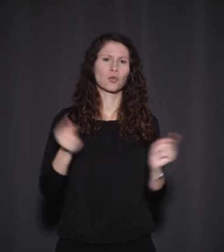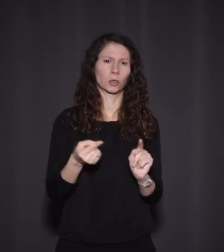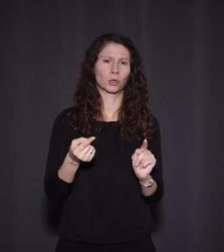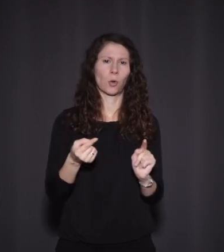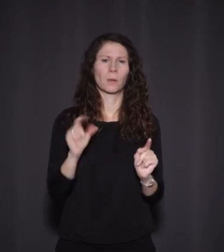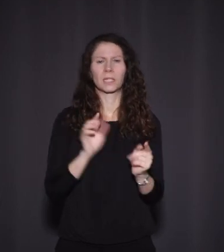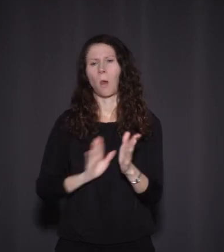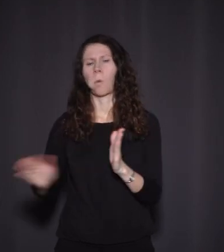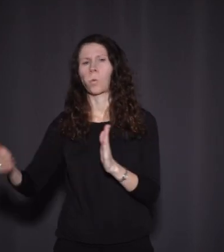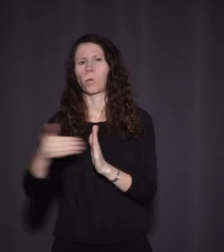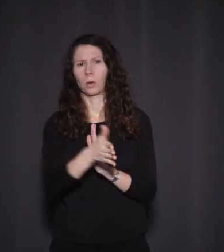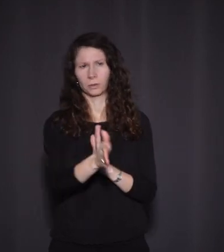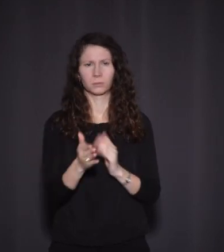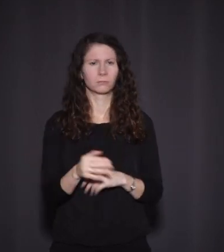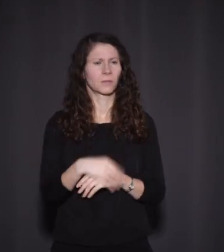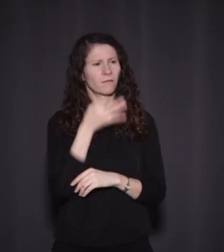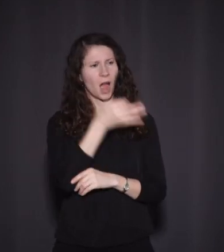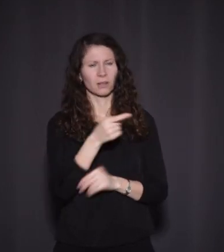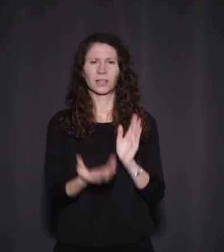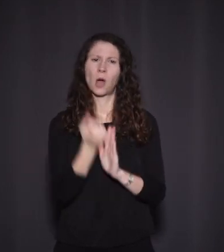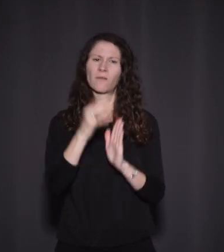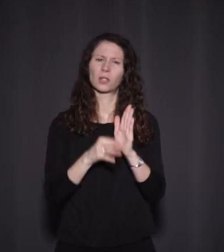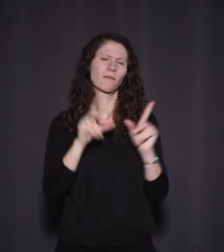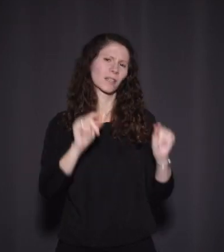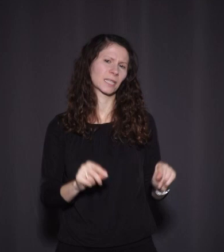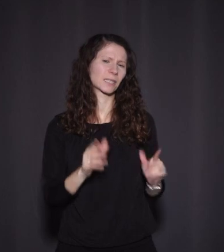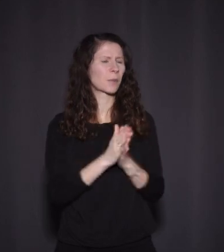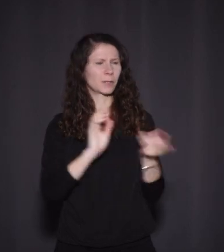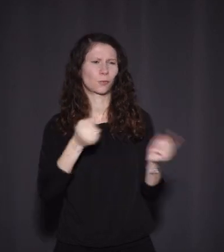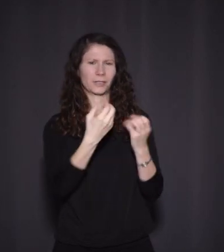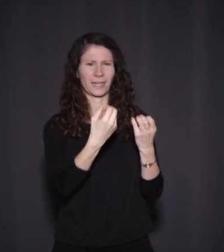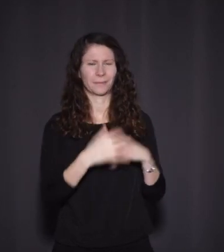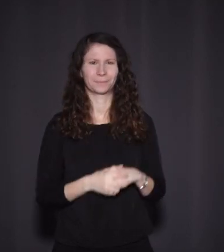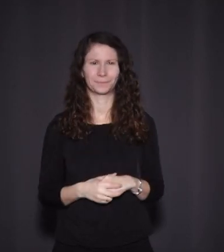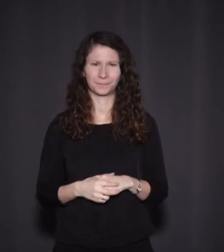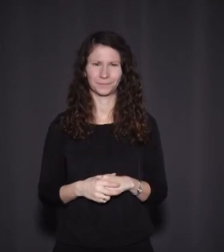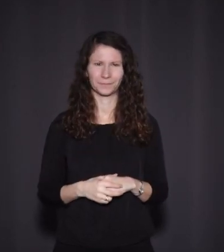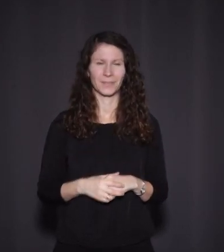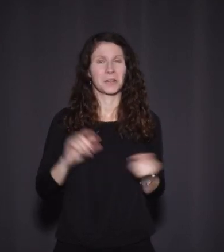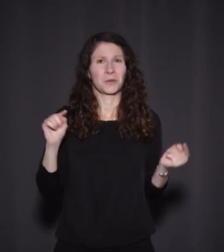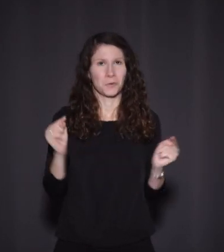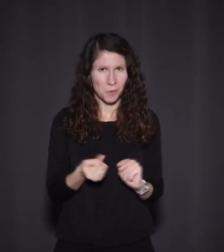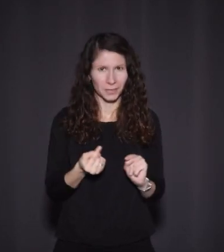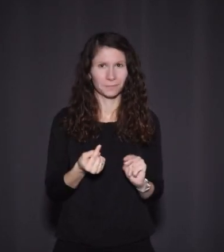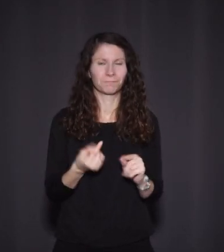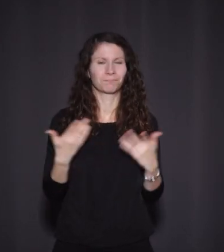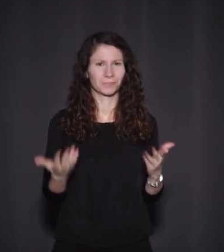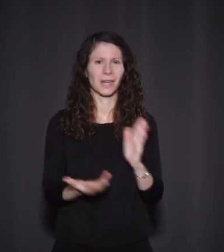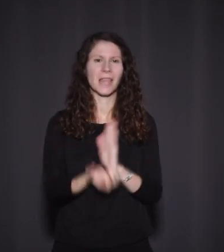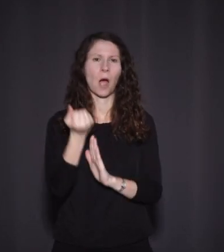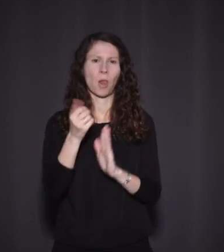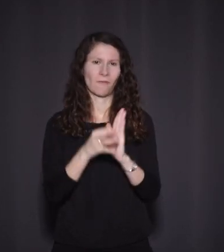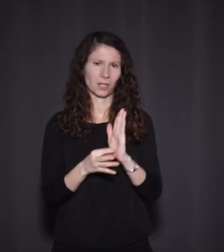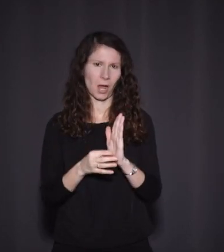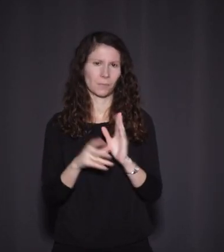mit zwei Sätzen. Um was geht es bei diesem Nachholfaktor? Bitte kurz. Ja, ganz kurz. Der Nachholfaktor ist